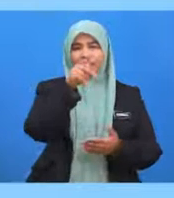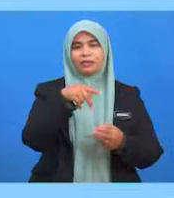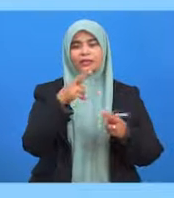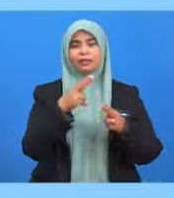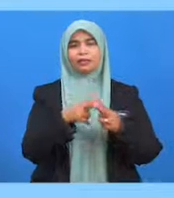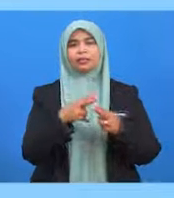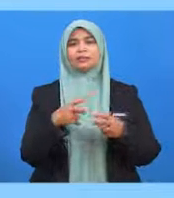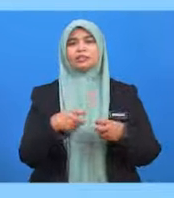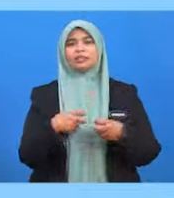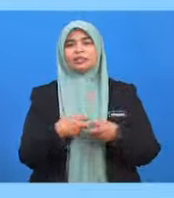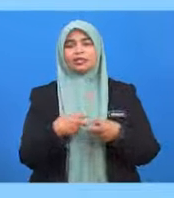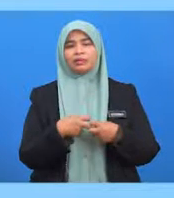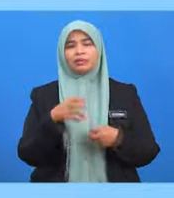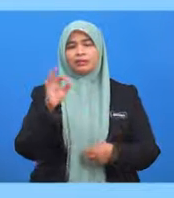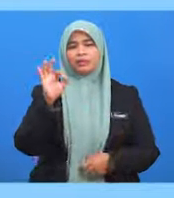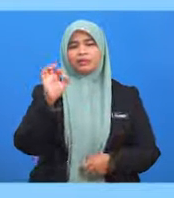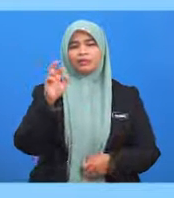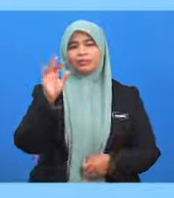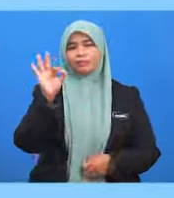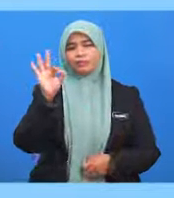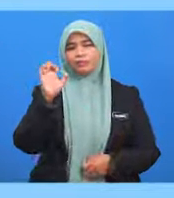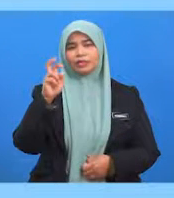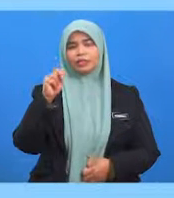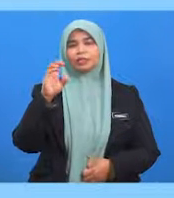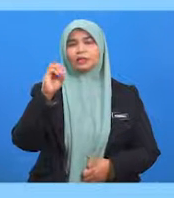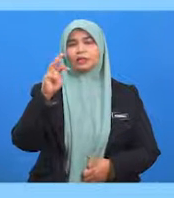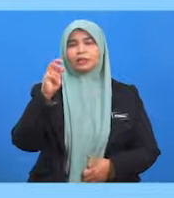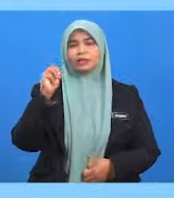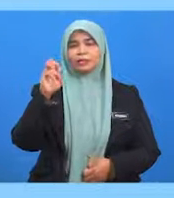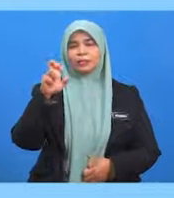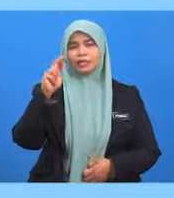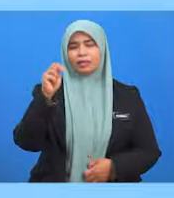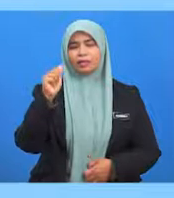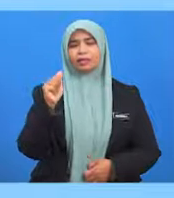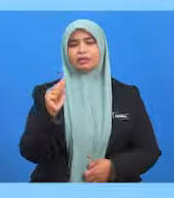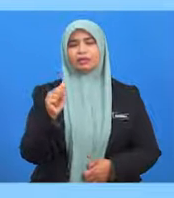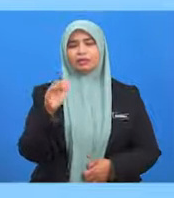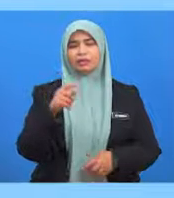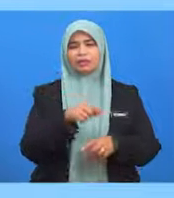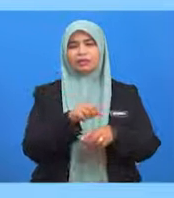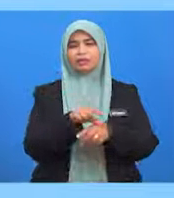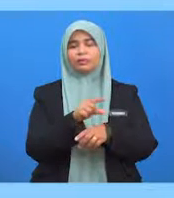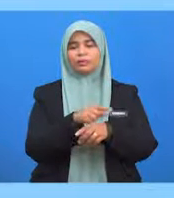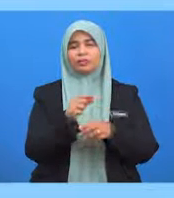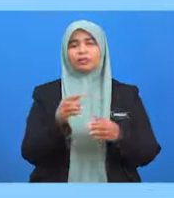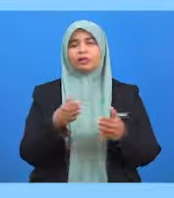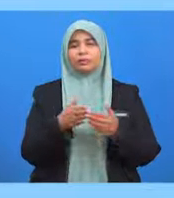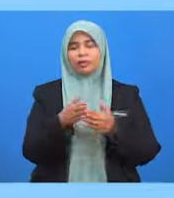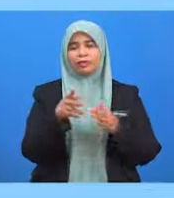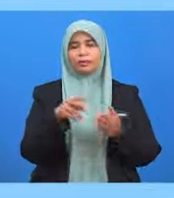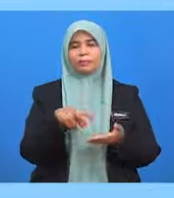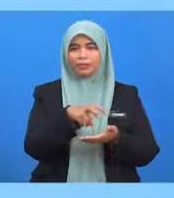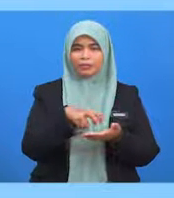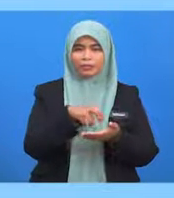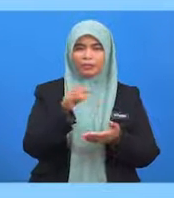teknologi fenomena pantulan bunyi yang digunakan oleh seorang penyelidik yang